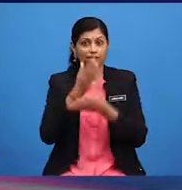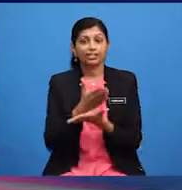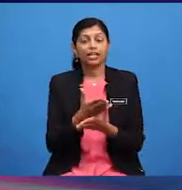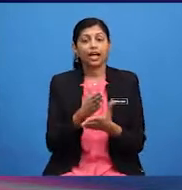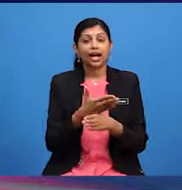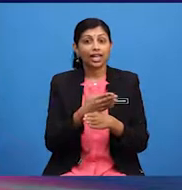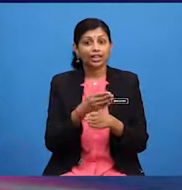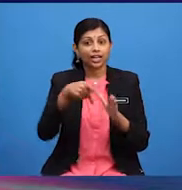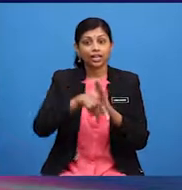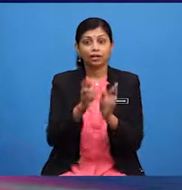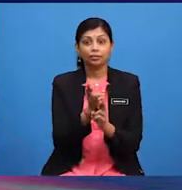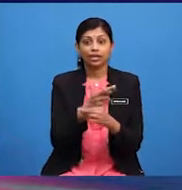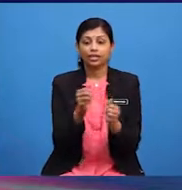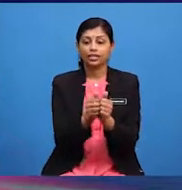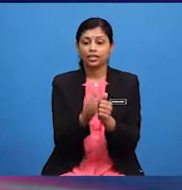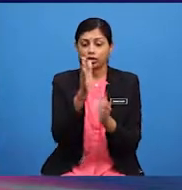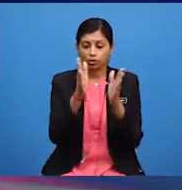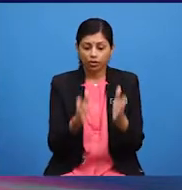dengan pelanggan lebih mudah.